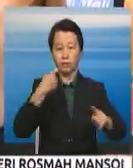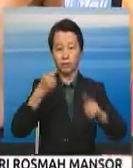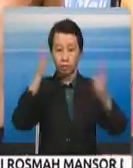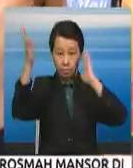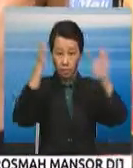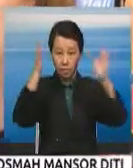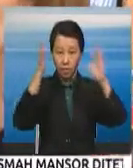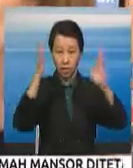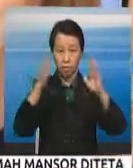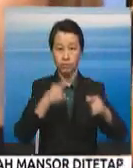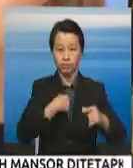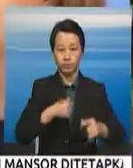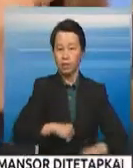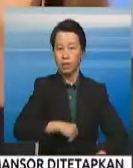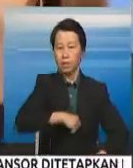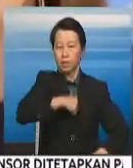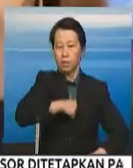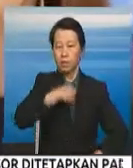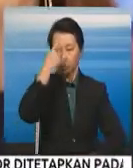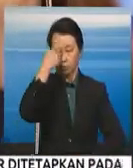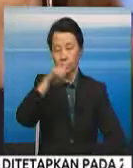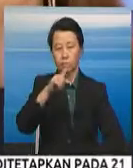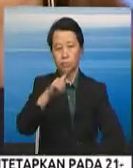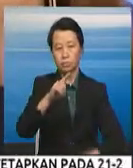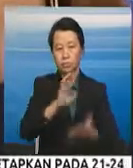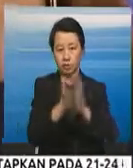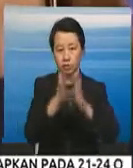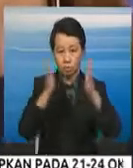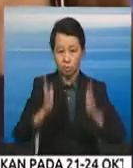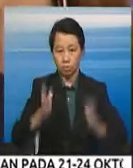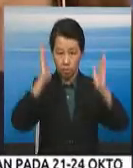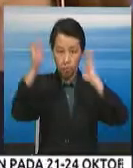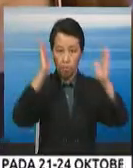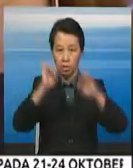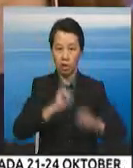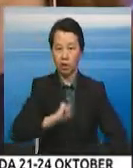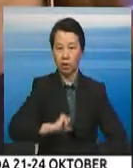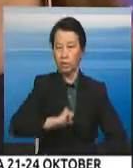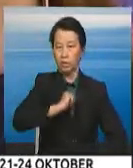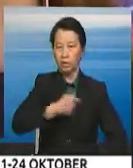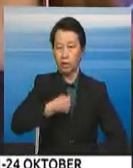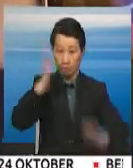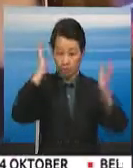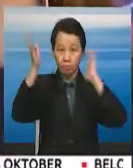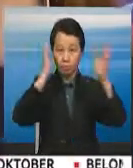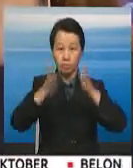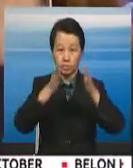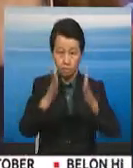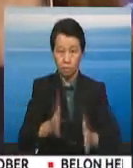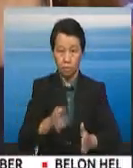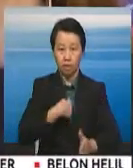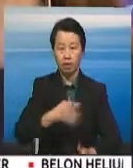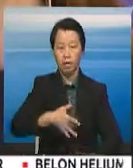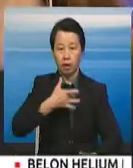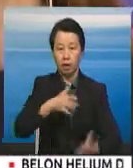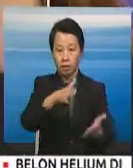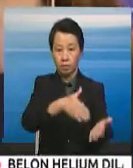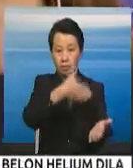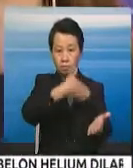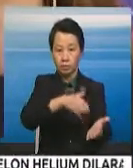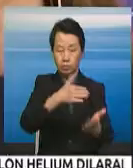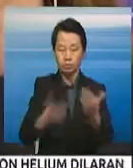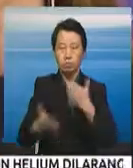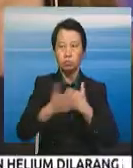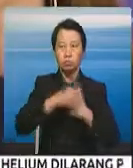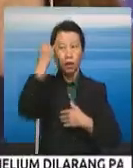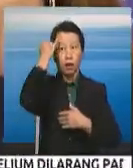country. And Reshma sangat bangga untuk jadi orang Malaysia lah. I'm so proud that I am a Malaysian dan saya harap lagu ni reflect